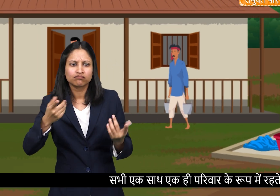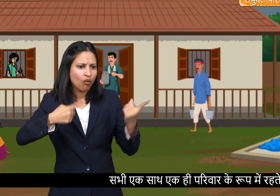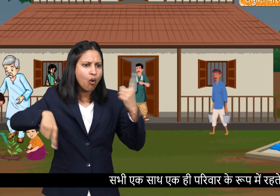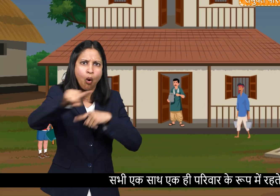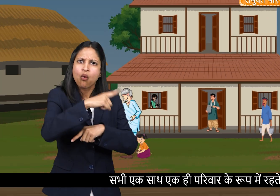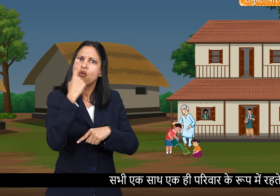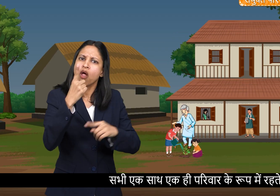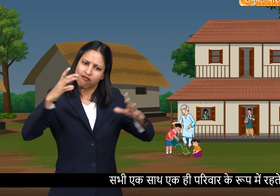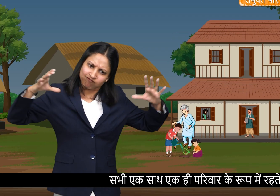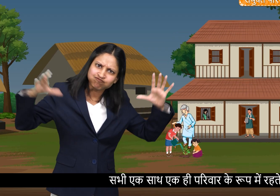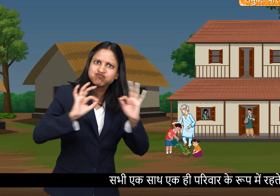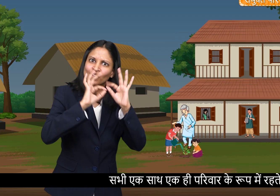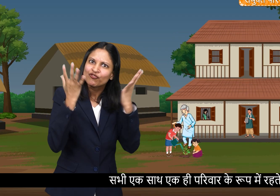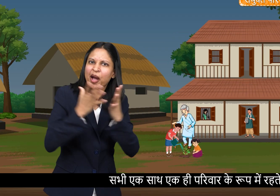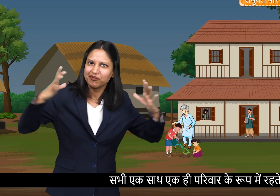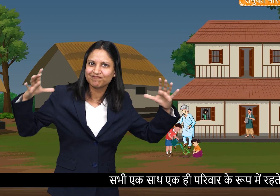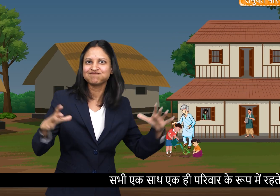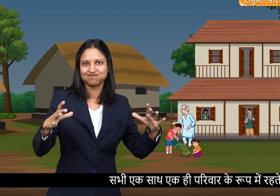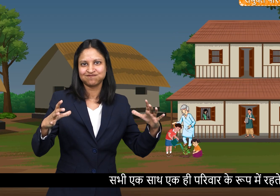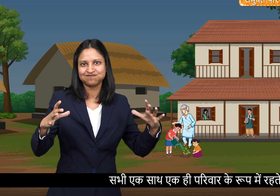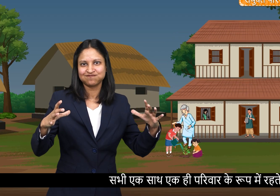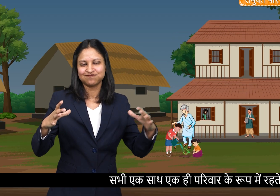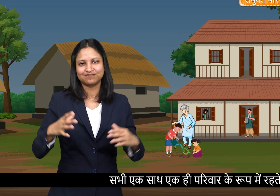परिवार के रूप में रहते थे।